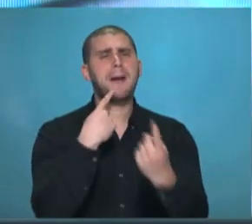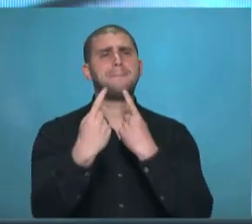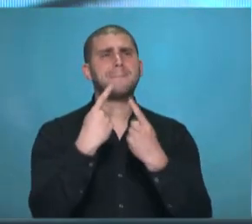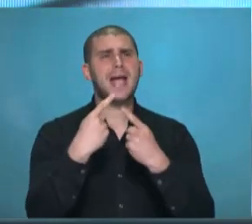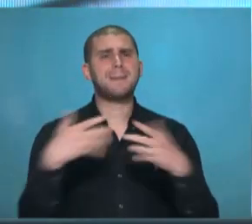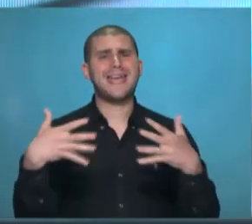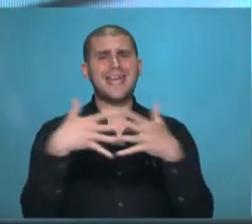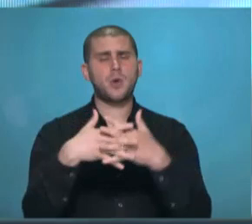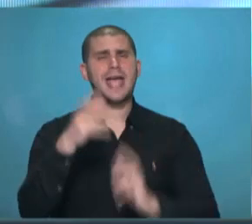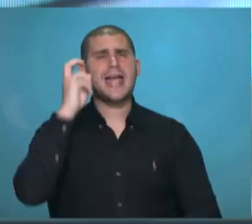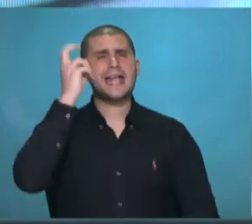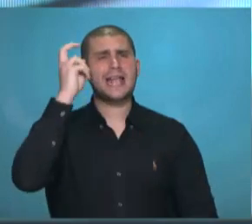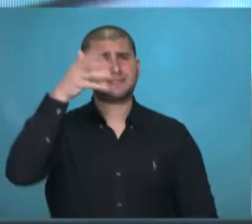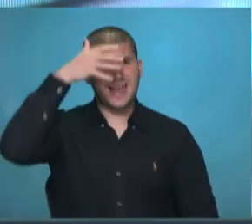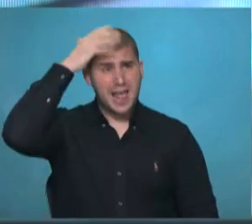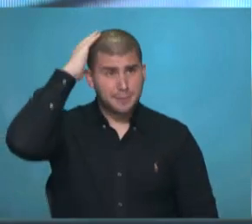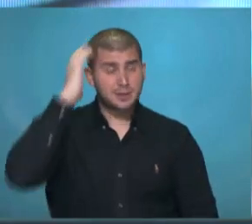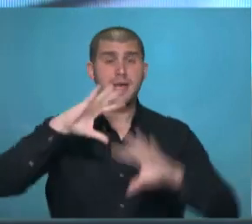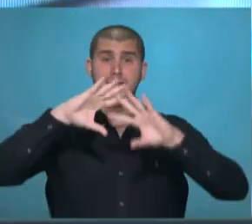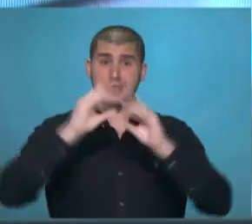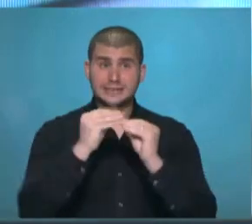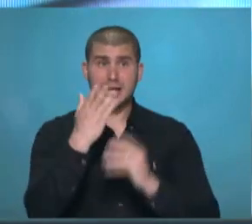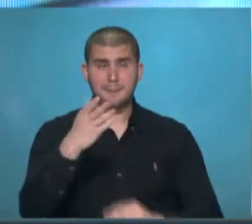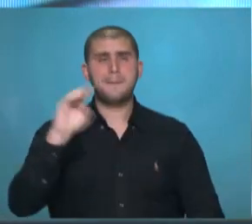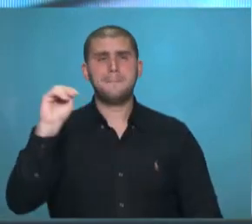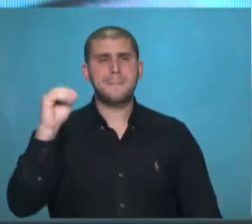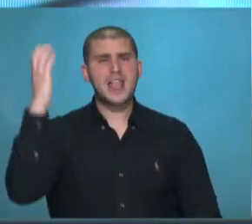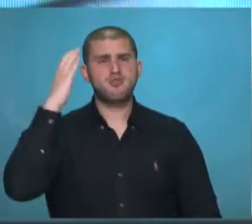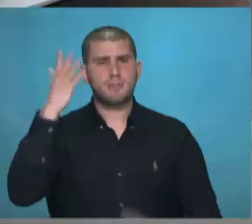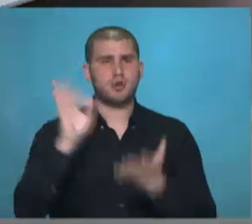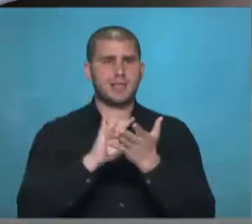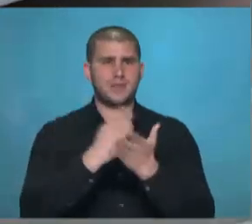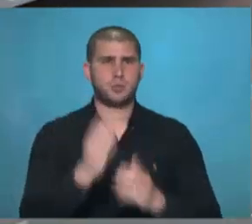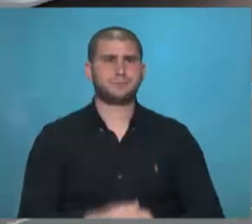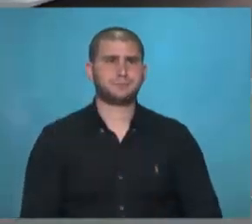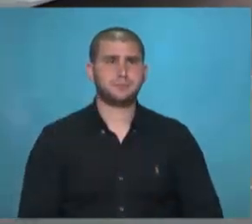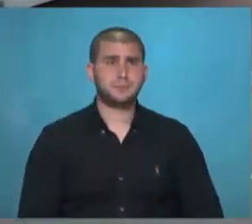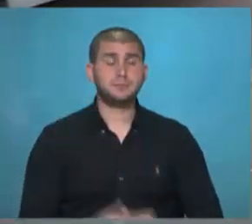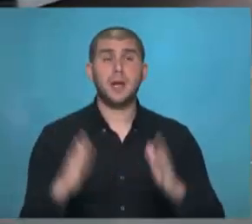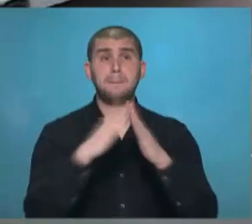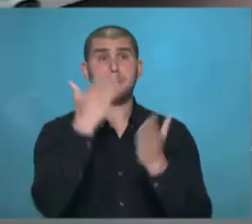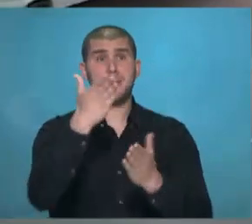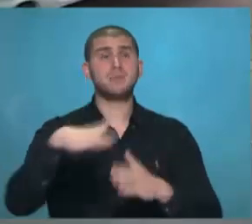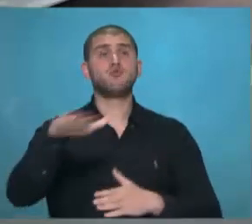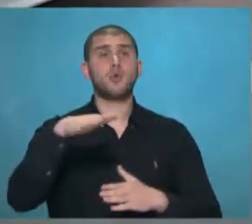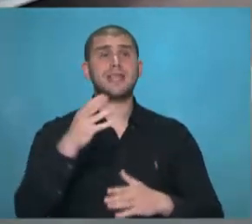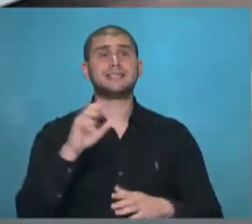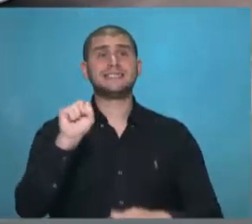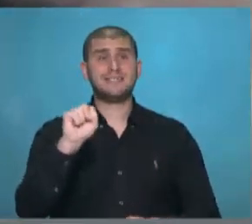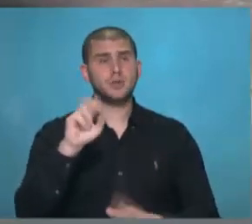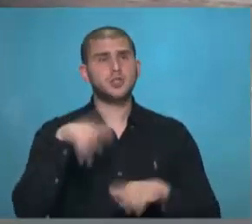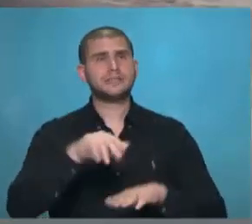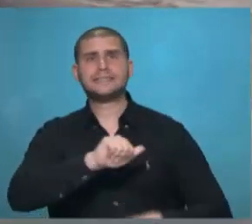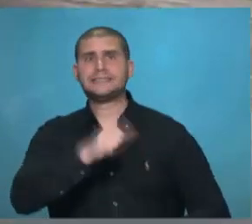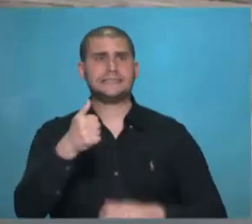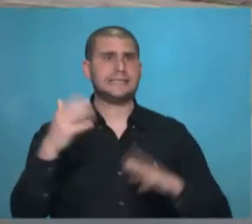באיחוד בין גנץ ללפיד. מסכם את הדברים, מיכאל שמש, כתבנו הפוליטי. לבית הזה בשכונת סביון מתנקז סיאו של